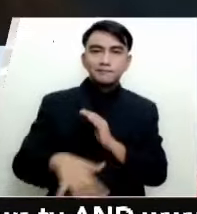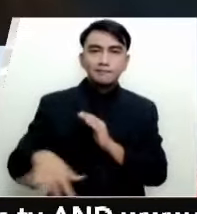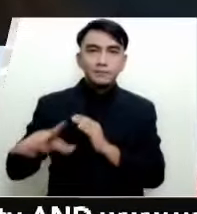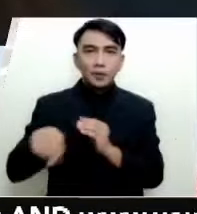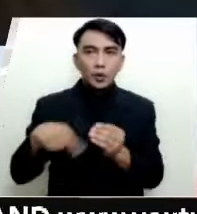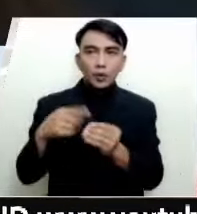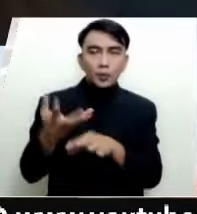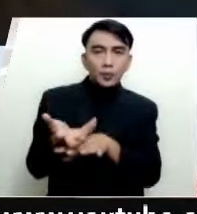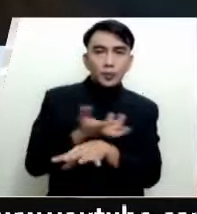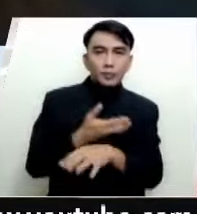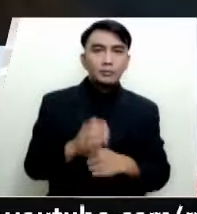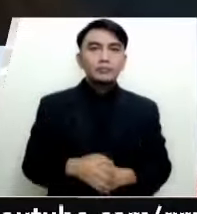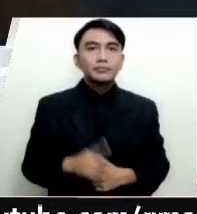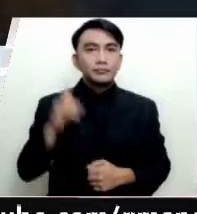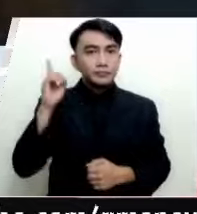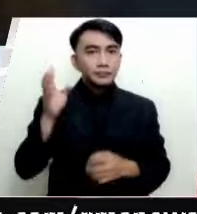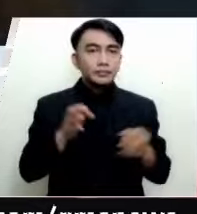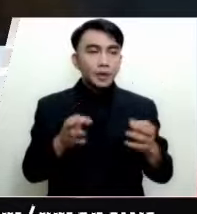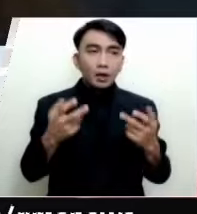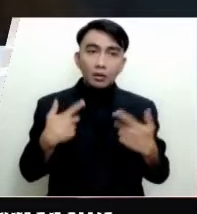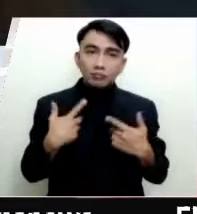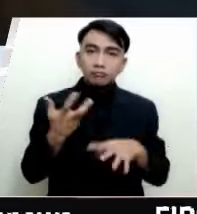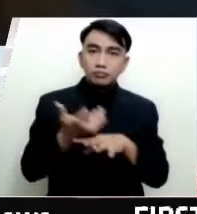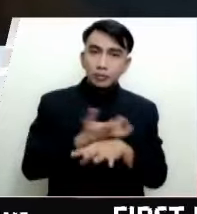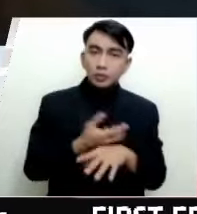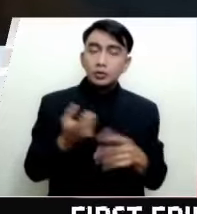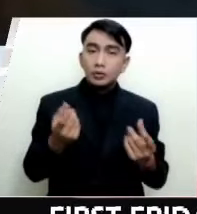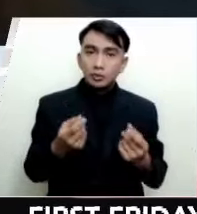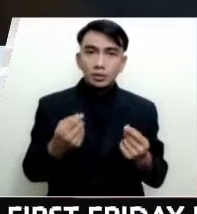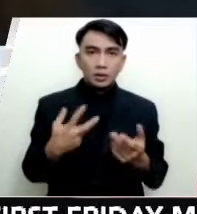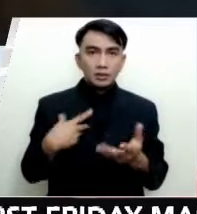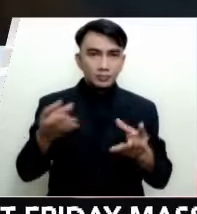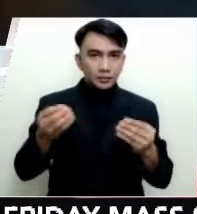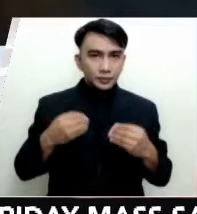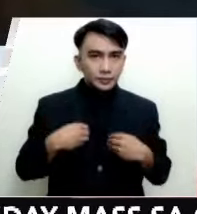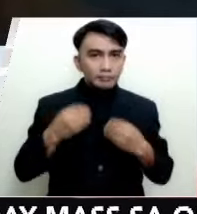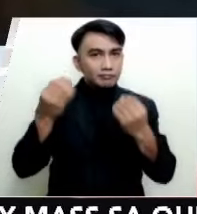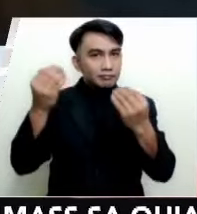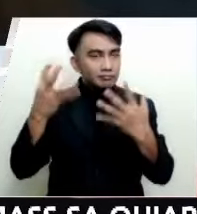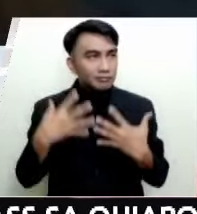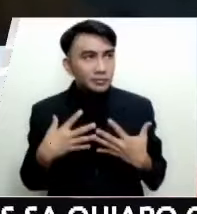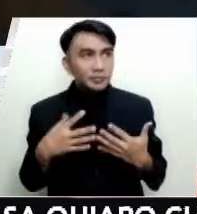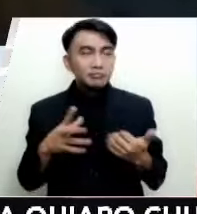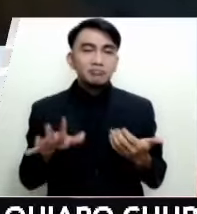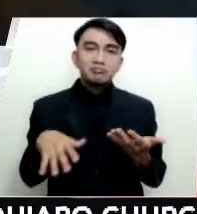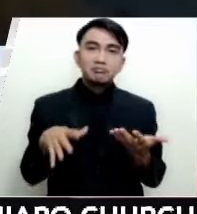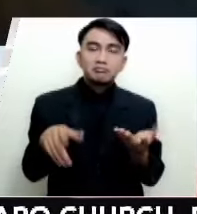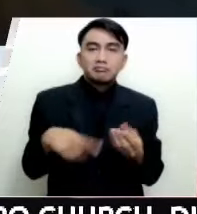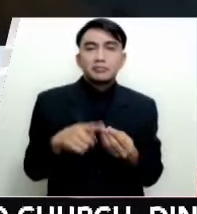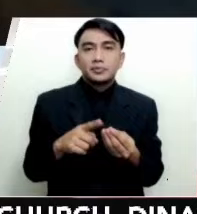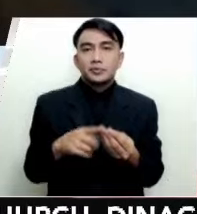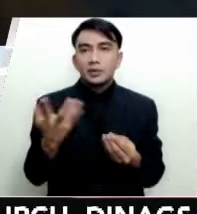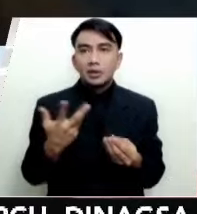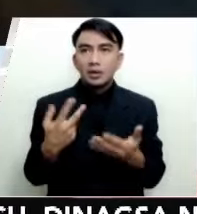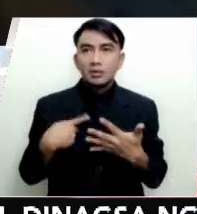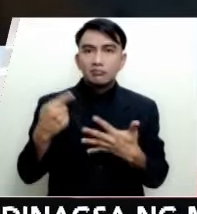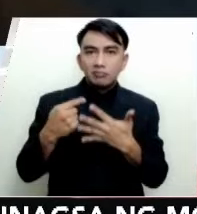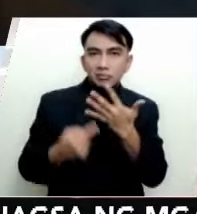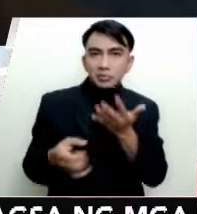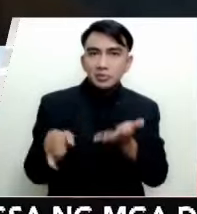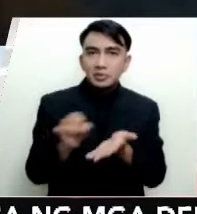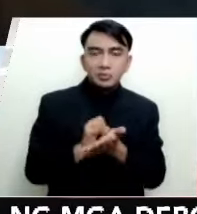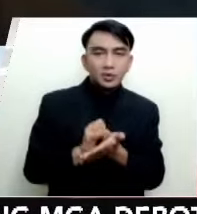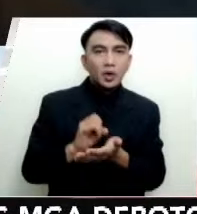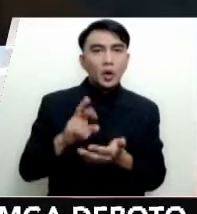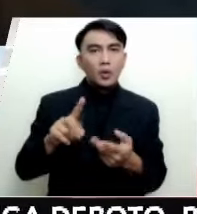Pag naka-receive ka ng information, naka-receive ka ng mga investment offer o job offers